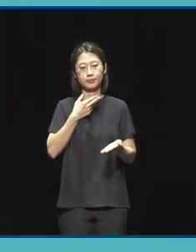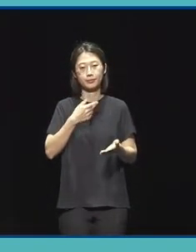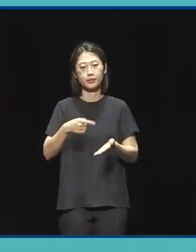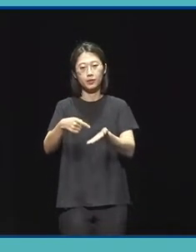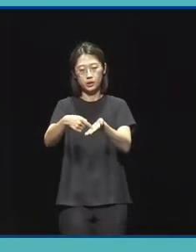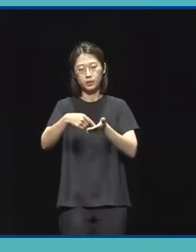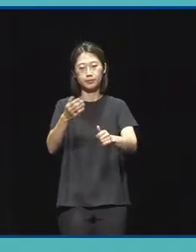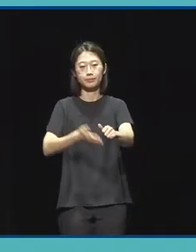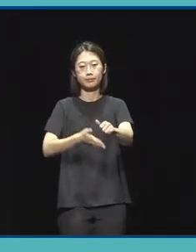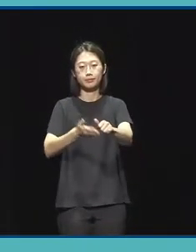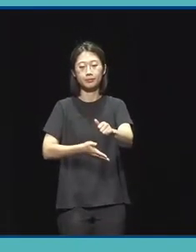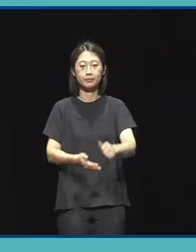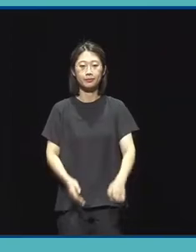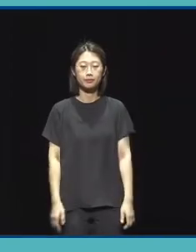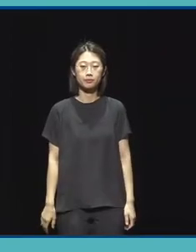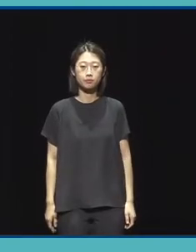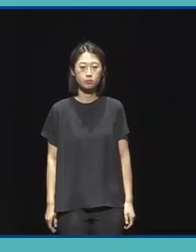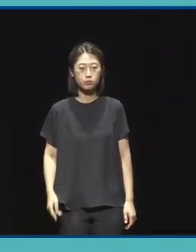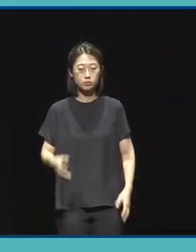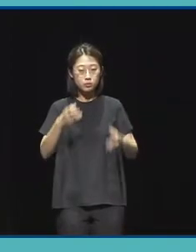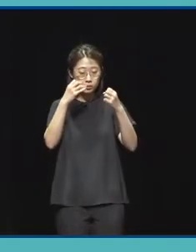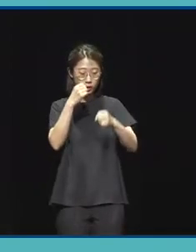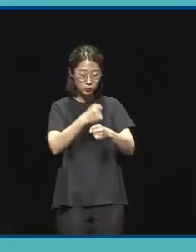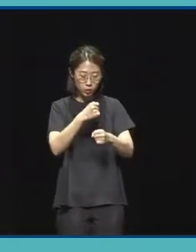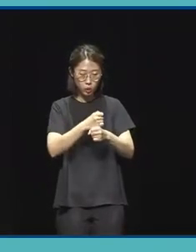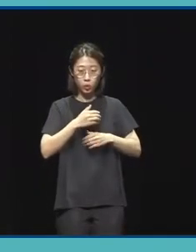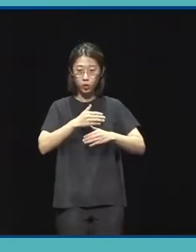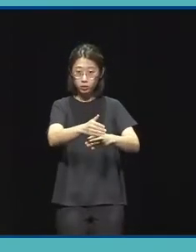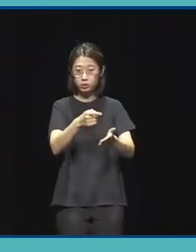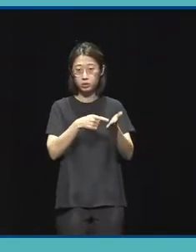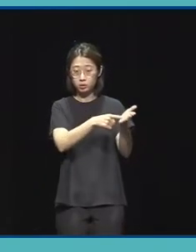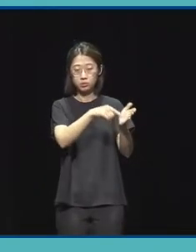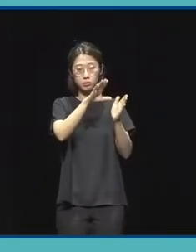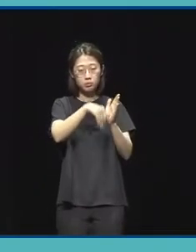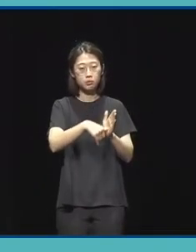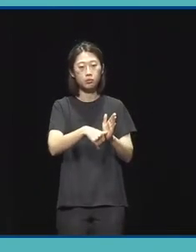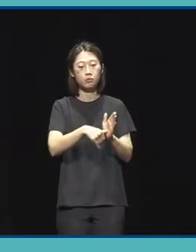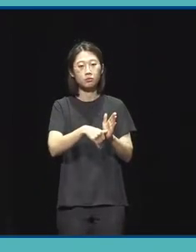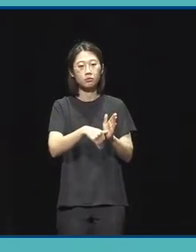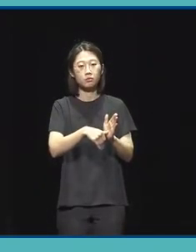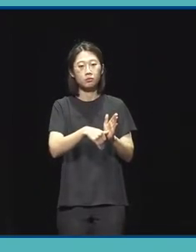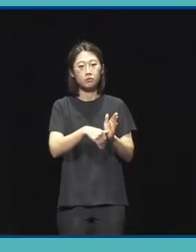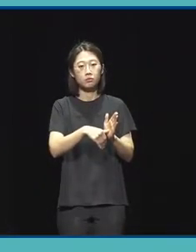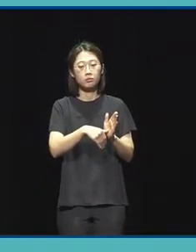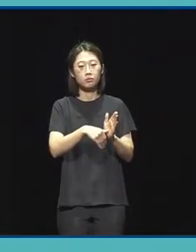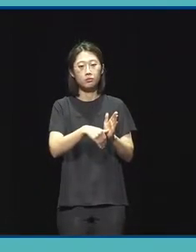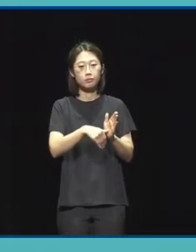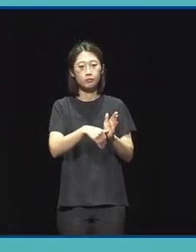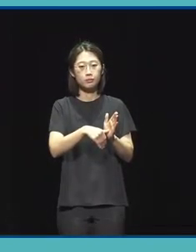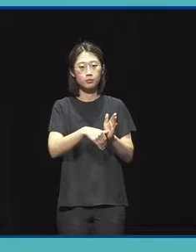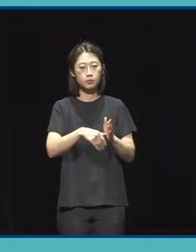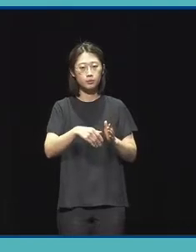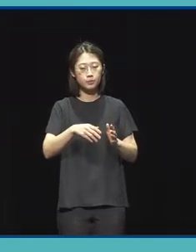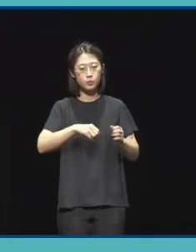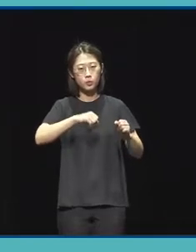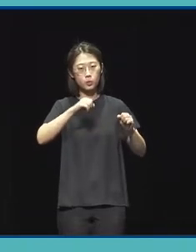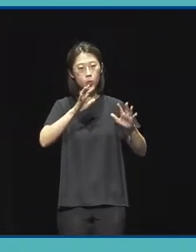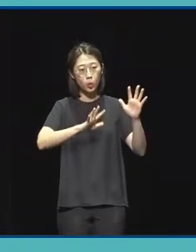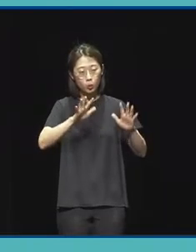드리겠습니다 창작의 과정 사업들은 지원 신청 시에 공연예술